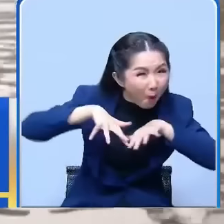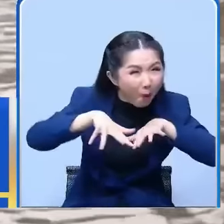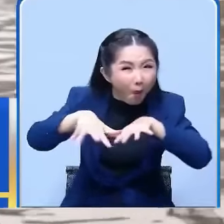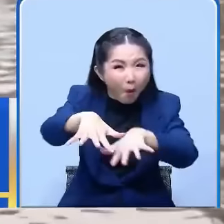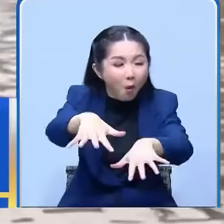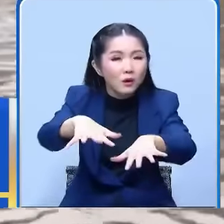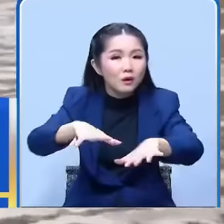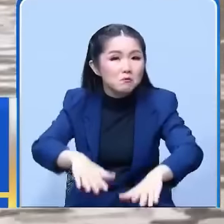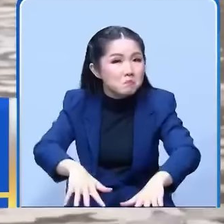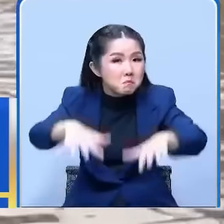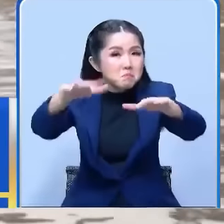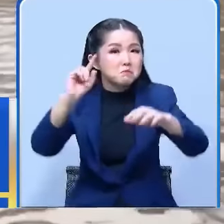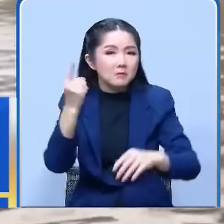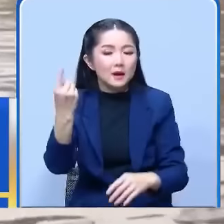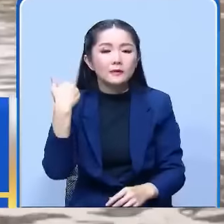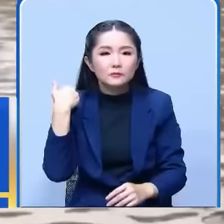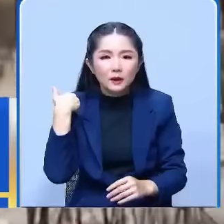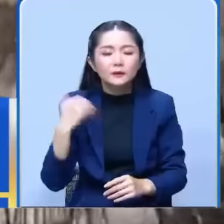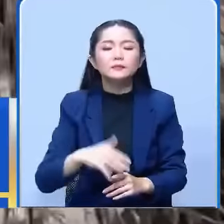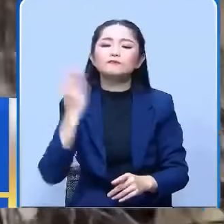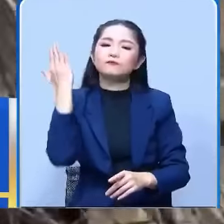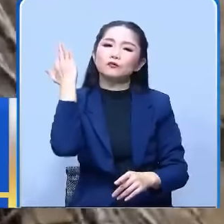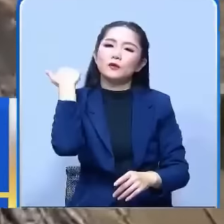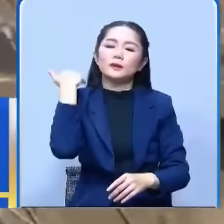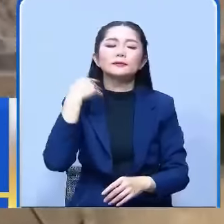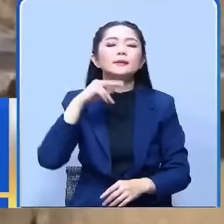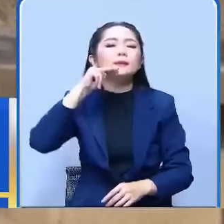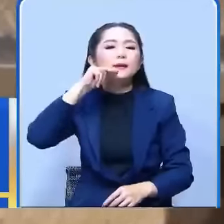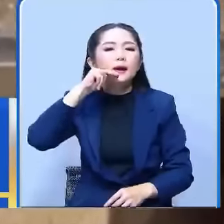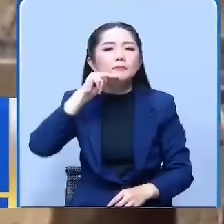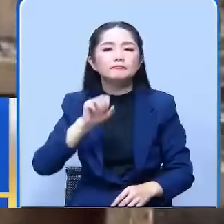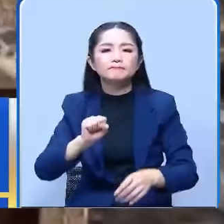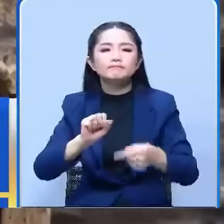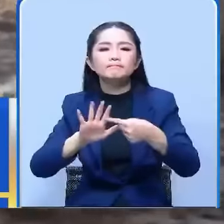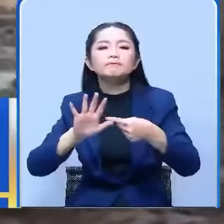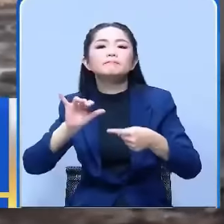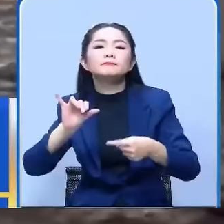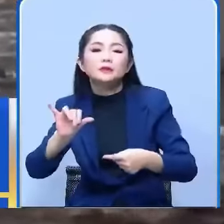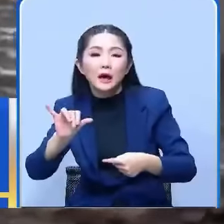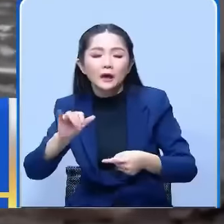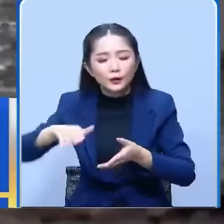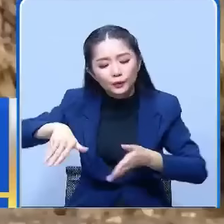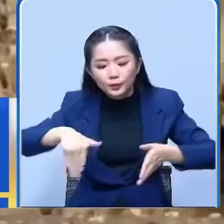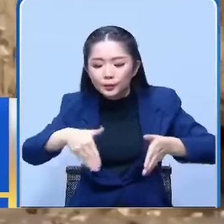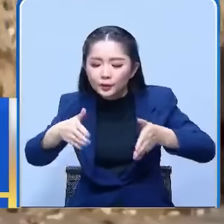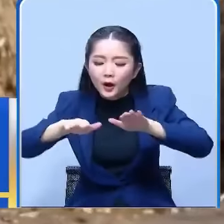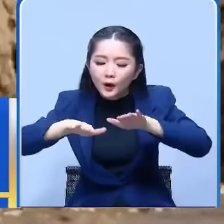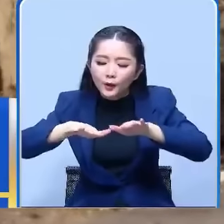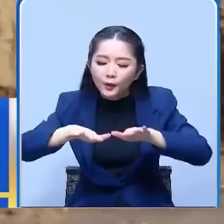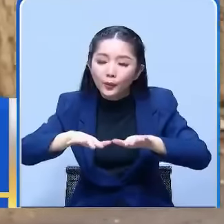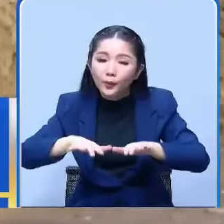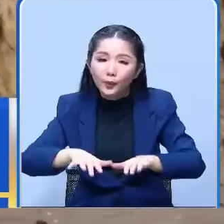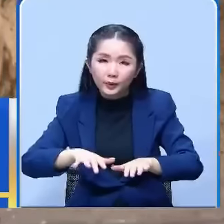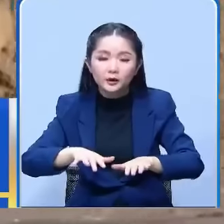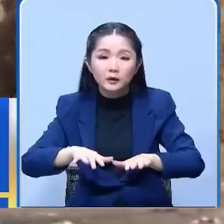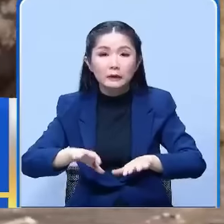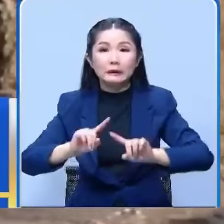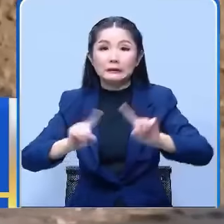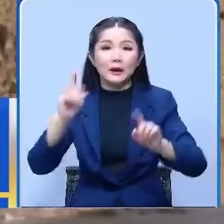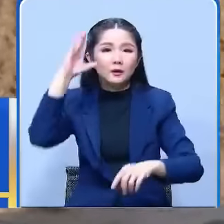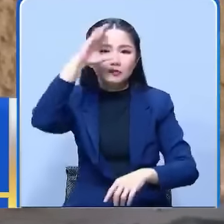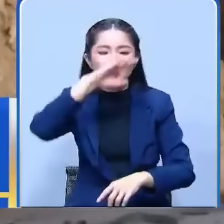ไม่แล้วเมื่อวานนี้เนี่ยระดับน้ำในลำน้ำสายเริ่มลดระดับลงเรื่อยๆเพิ่มขึ้นไม่มากนักแต่ล่าสุดเมื่อราวๆ3ทุ่มที่ผ่